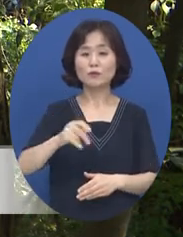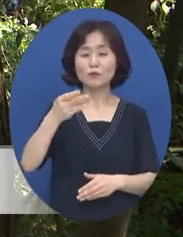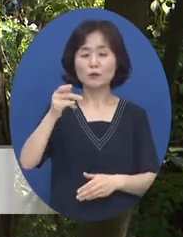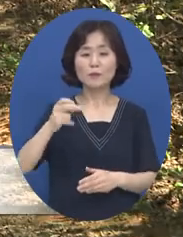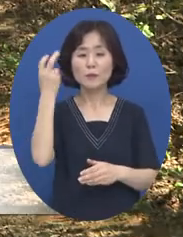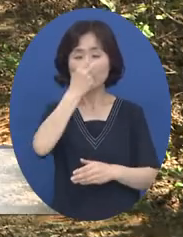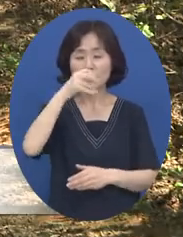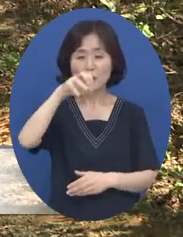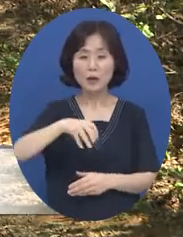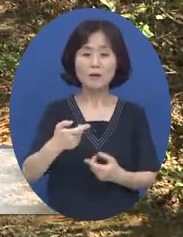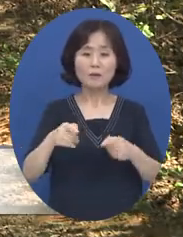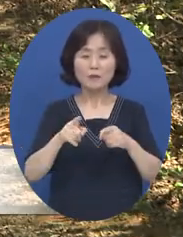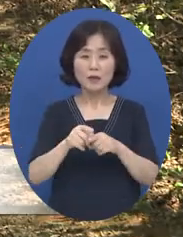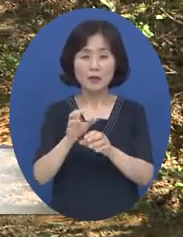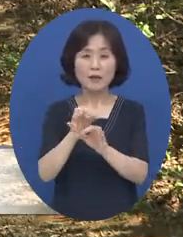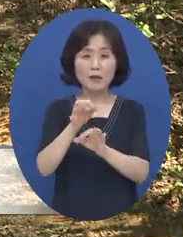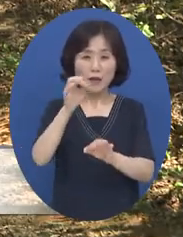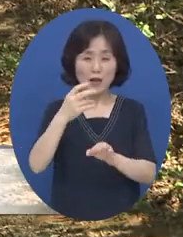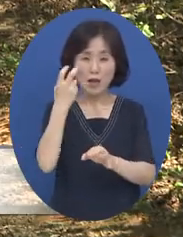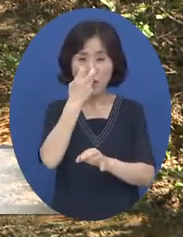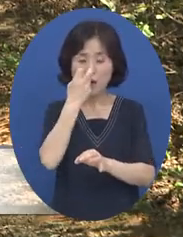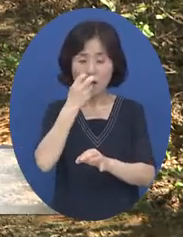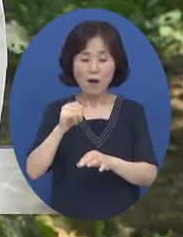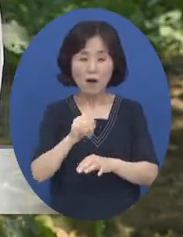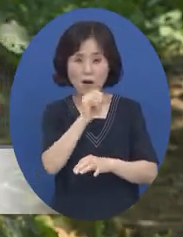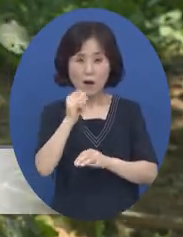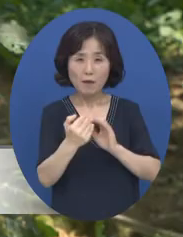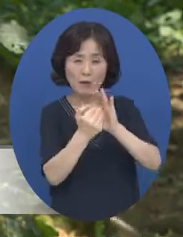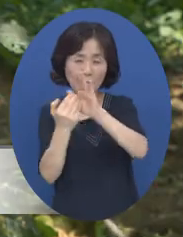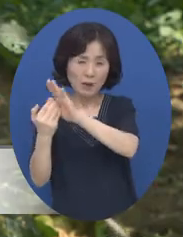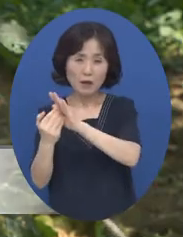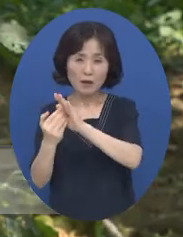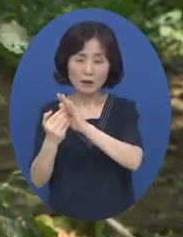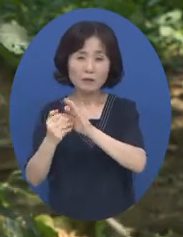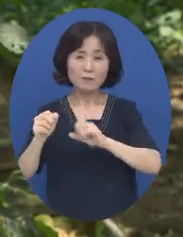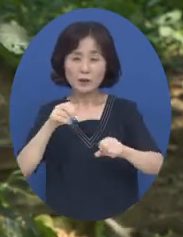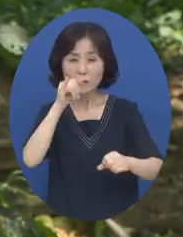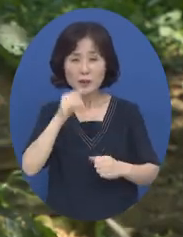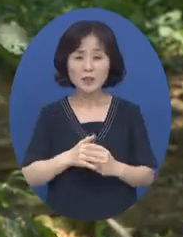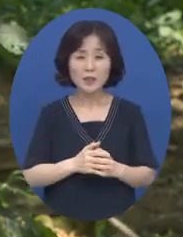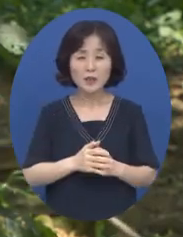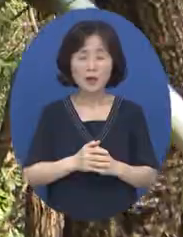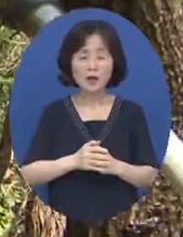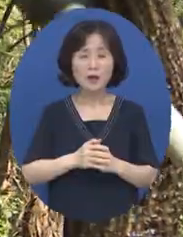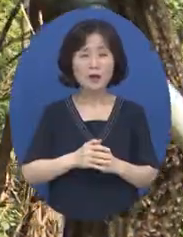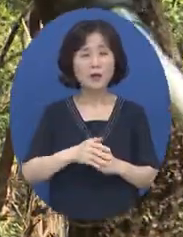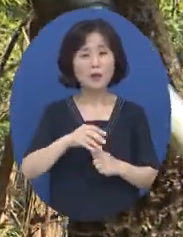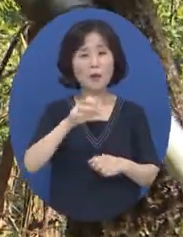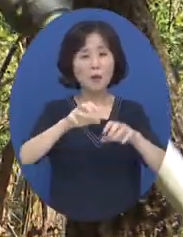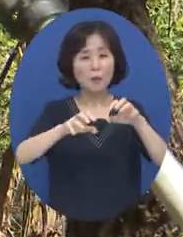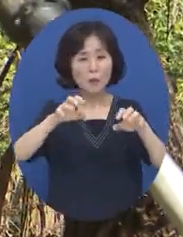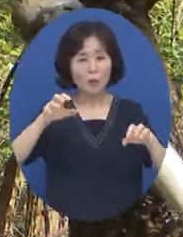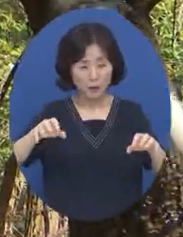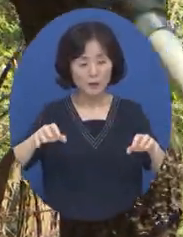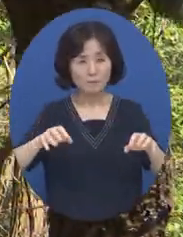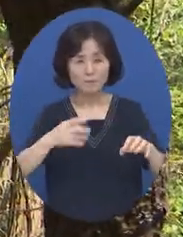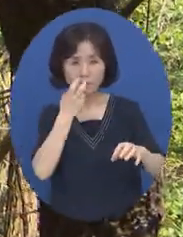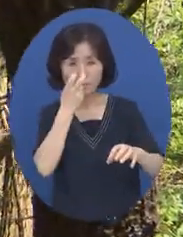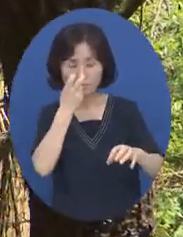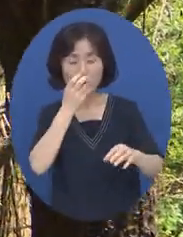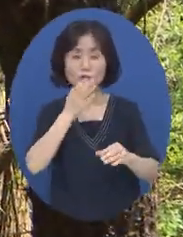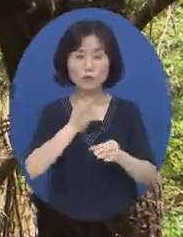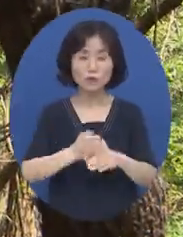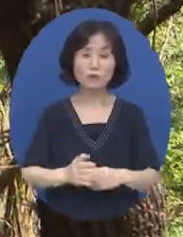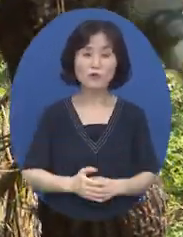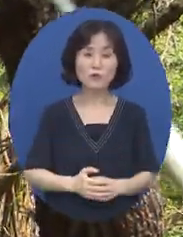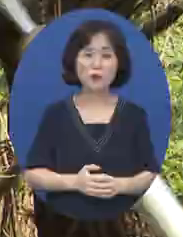관리소와 함께 대벌레 공동 방제에 나섰습니다. 청계산 매봉과 수리산 감투봉, 능내정 일대를 대상으로 지산